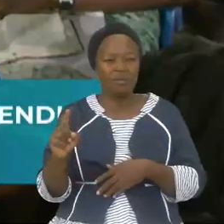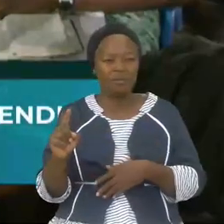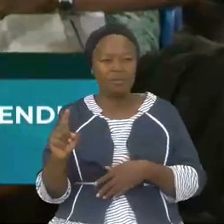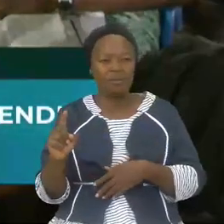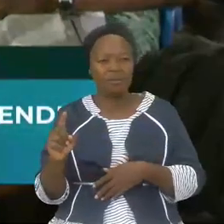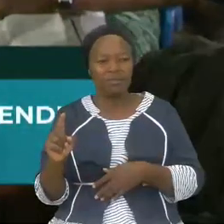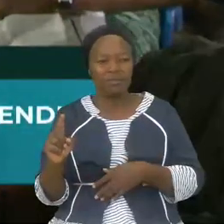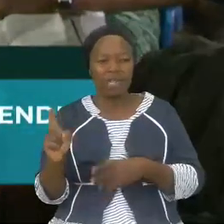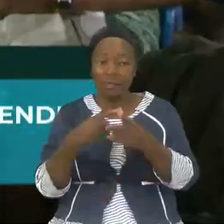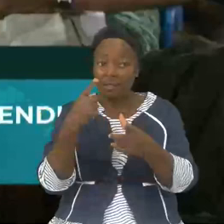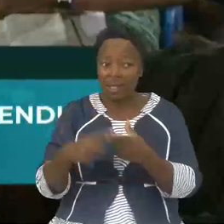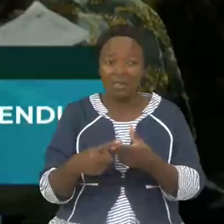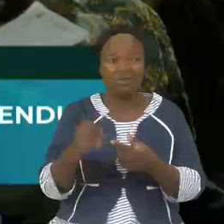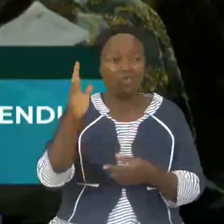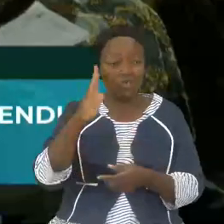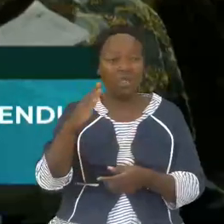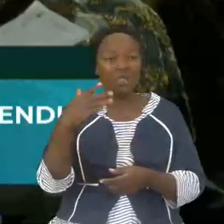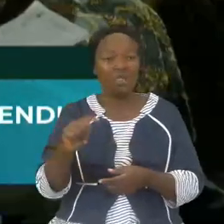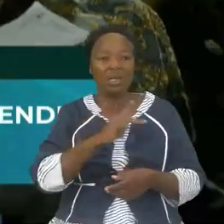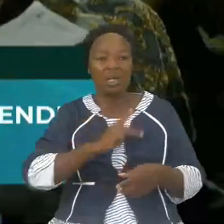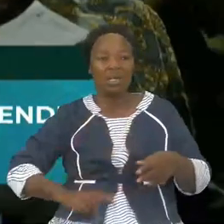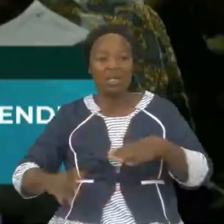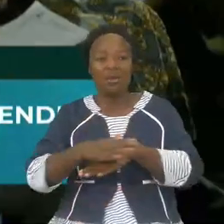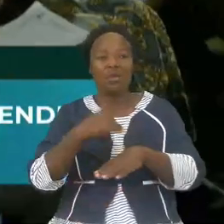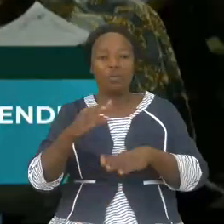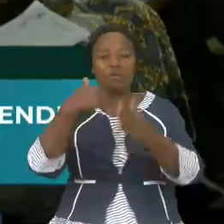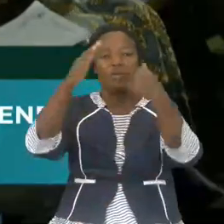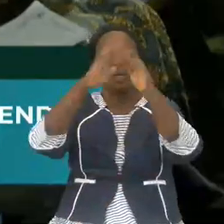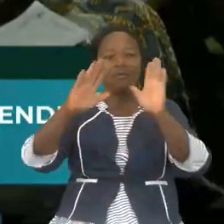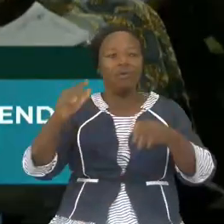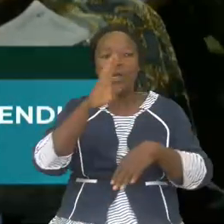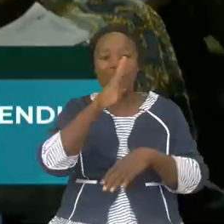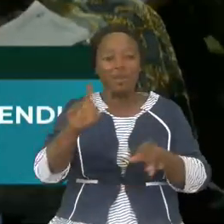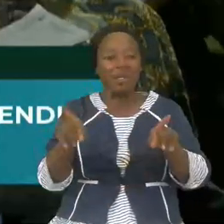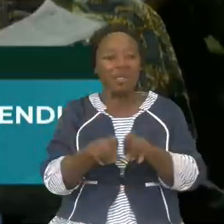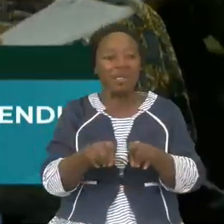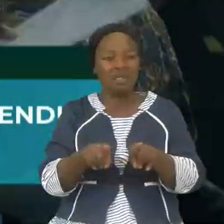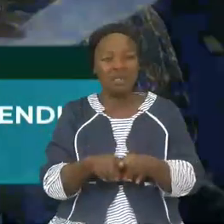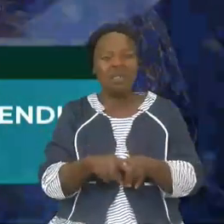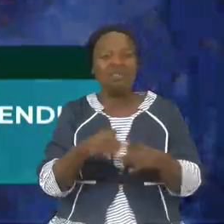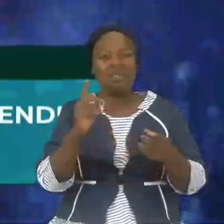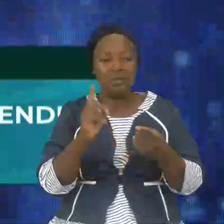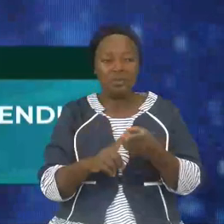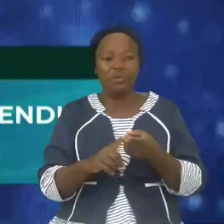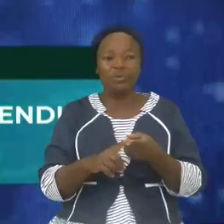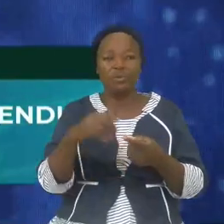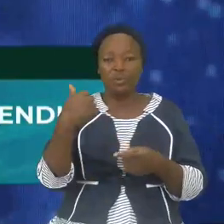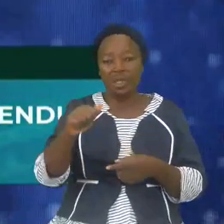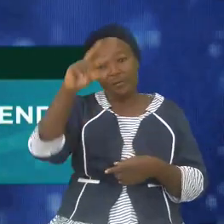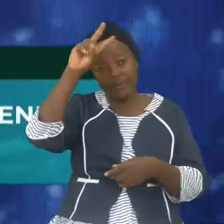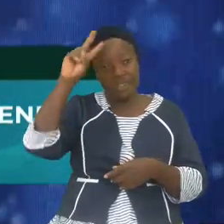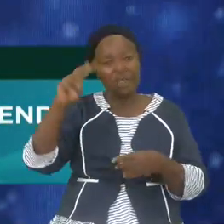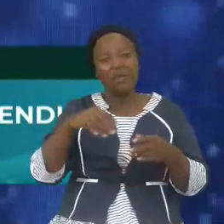25, verset 1. Alors le royaume des cieux sera semblable à